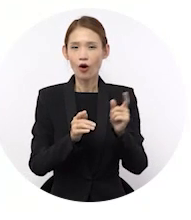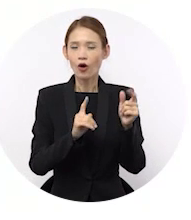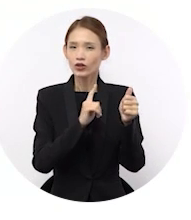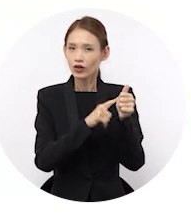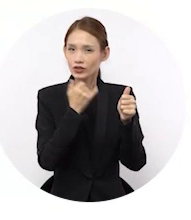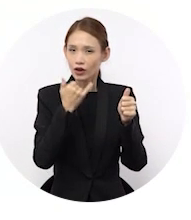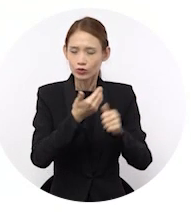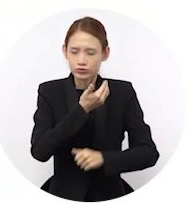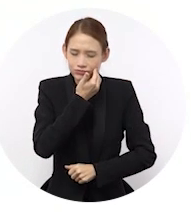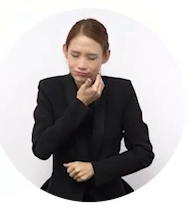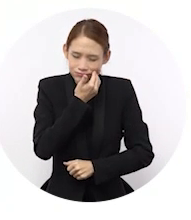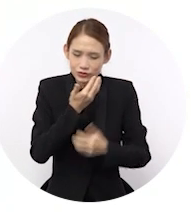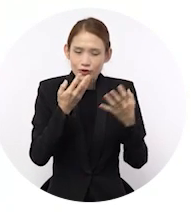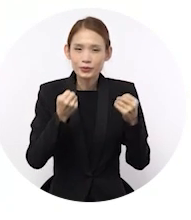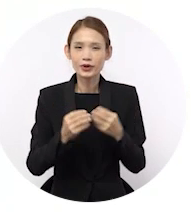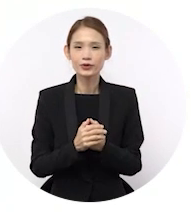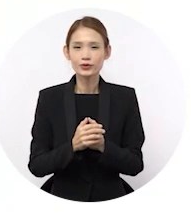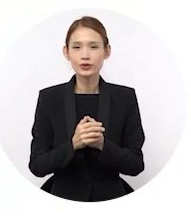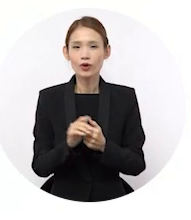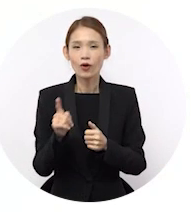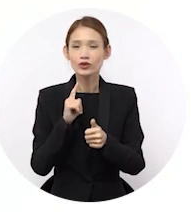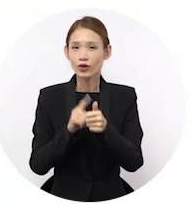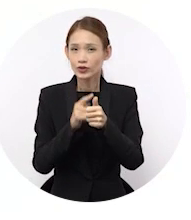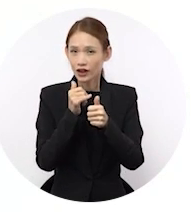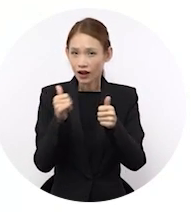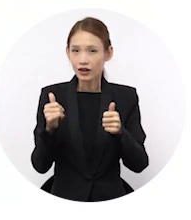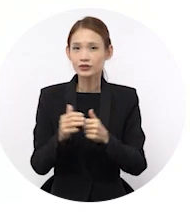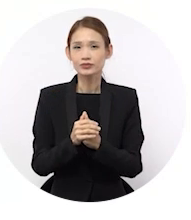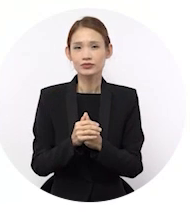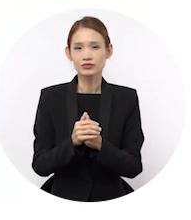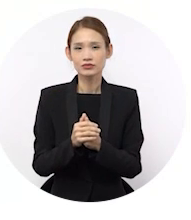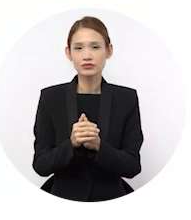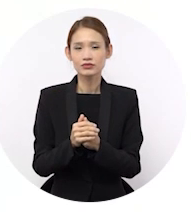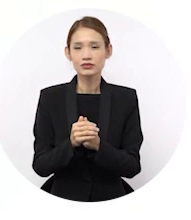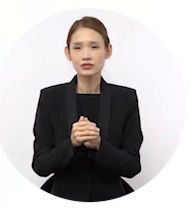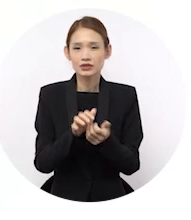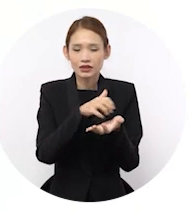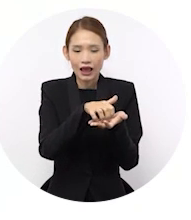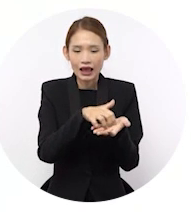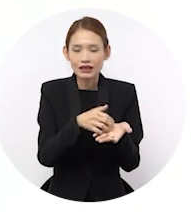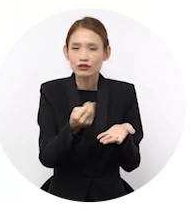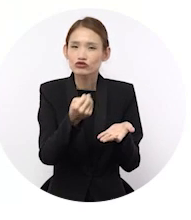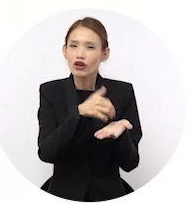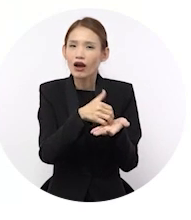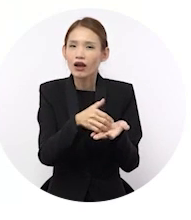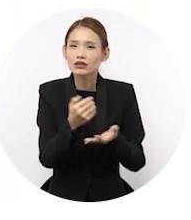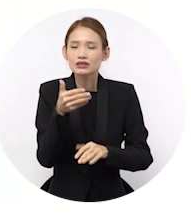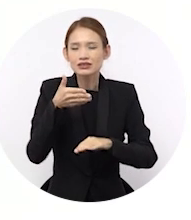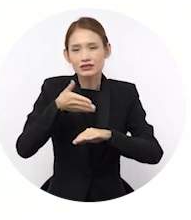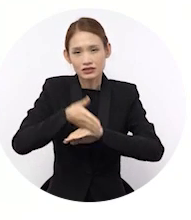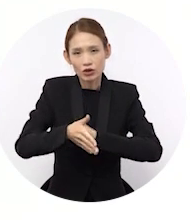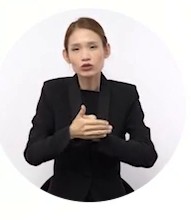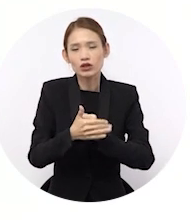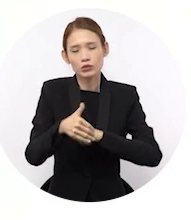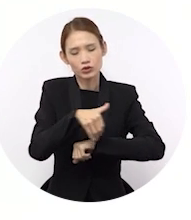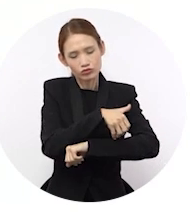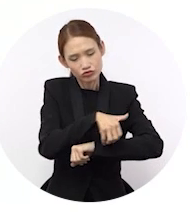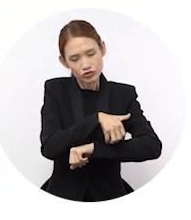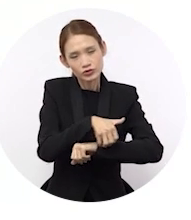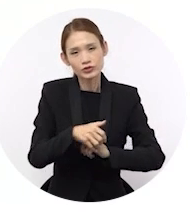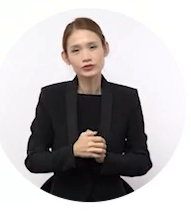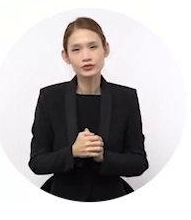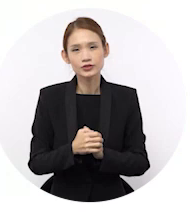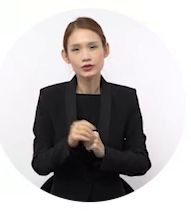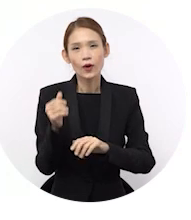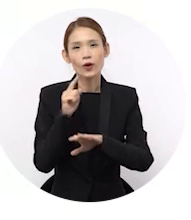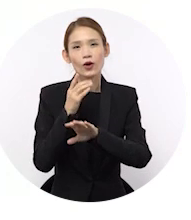누구는 부끄러움이 많아서 불편함을 느낄 때도 있고, 또 누구는 수학 계산이 좀 느려서 그런 불편을 또 느낄 때도